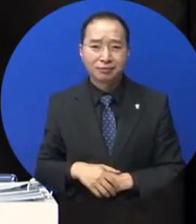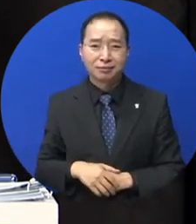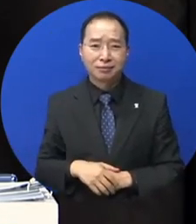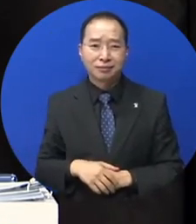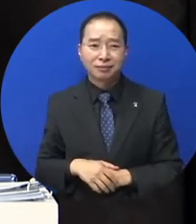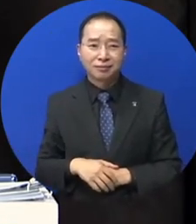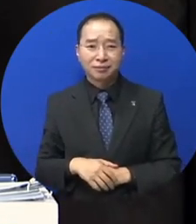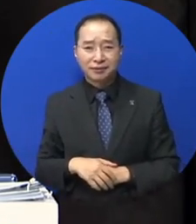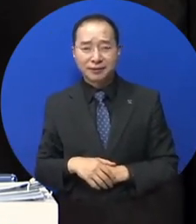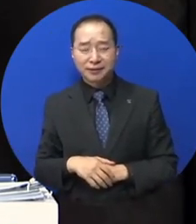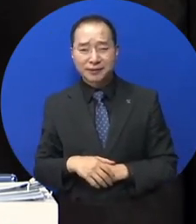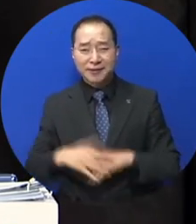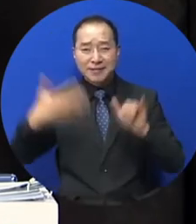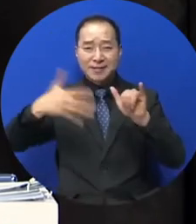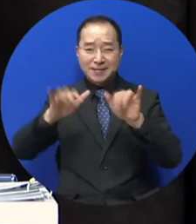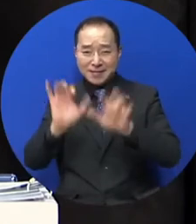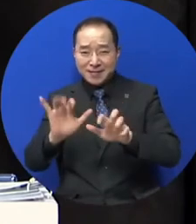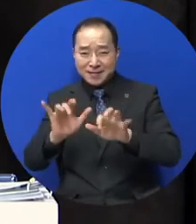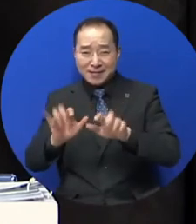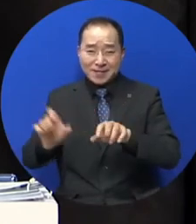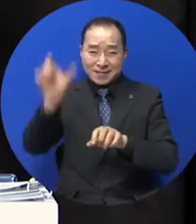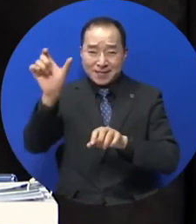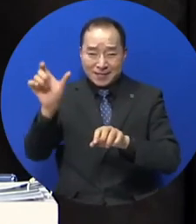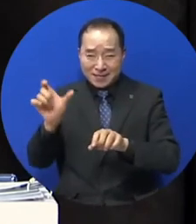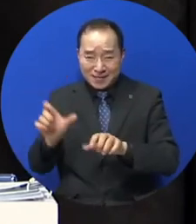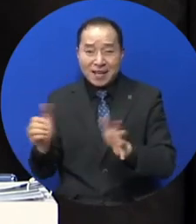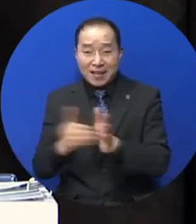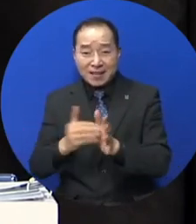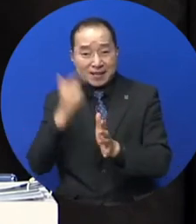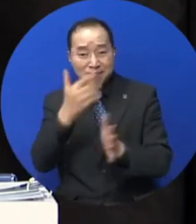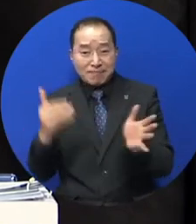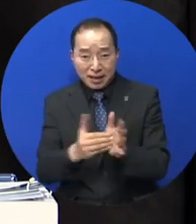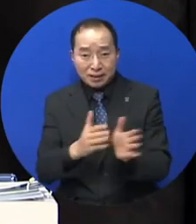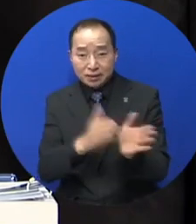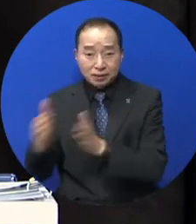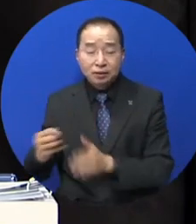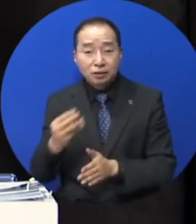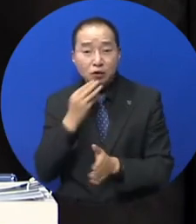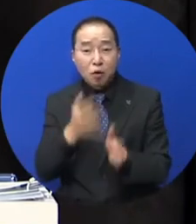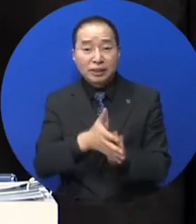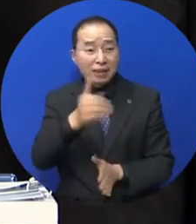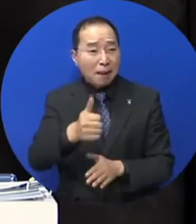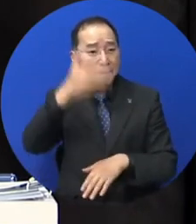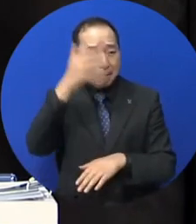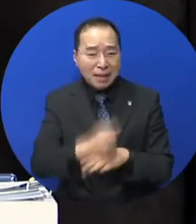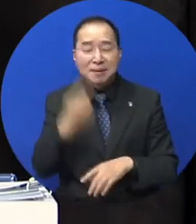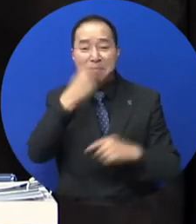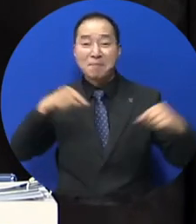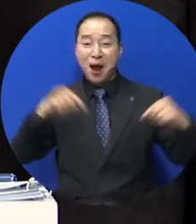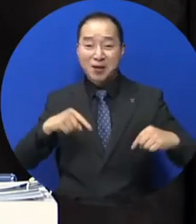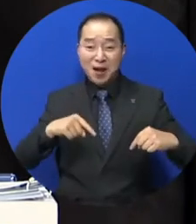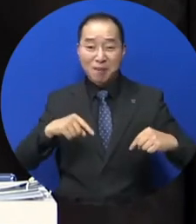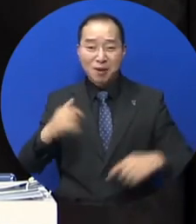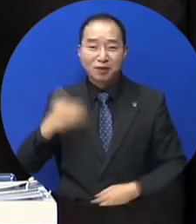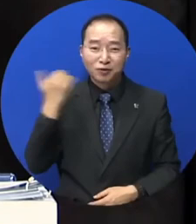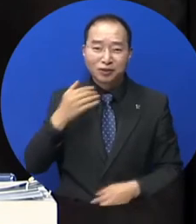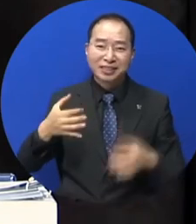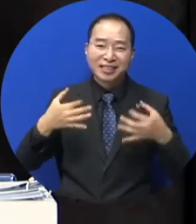이 실시간 채팅방에 국민 질문들 다 받았고요. 서울시장 후보 마지막 면접 순서는